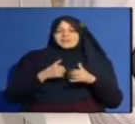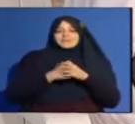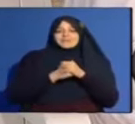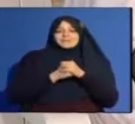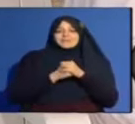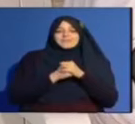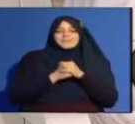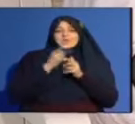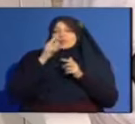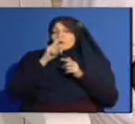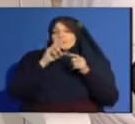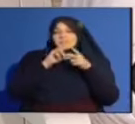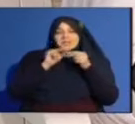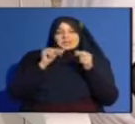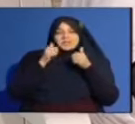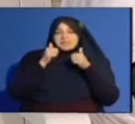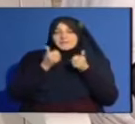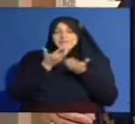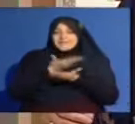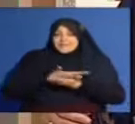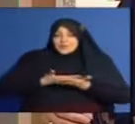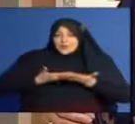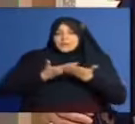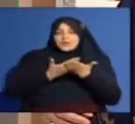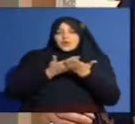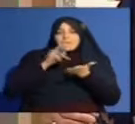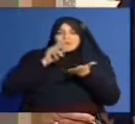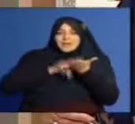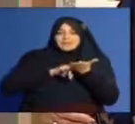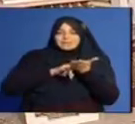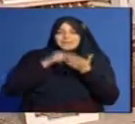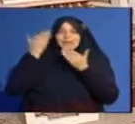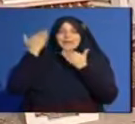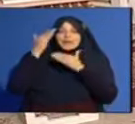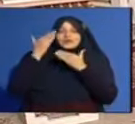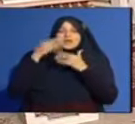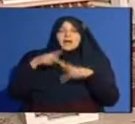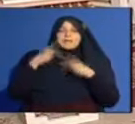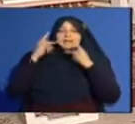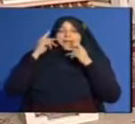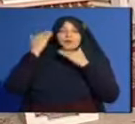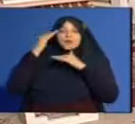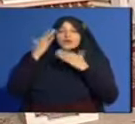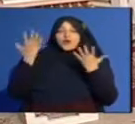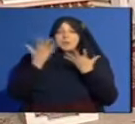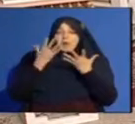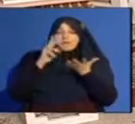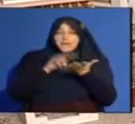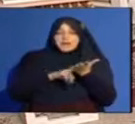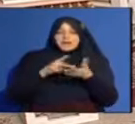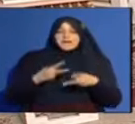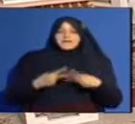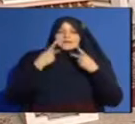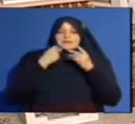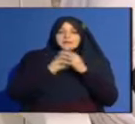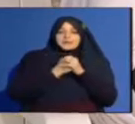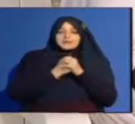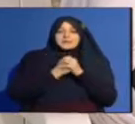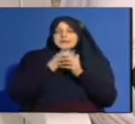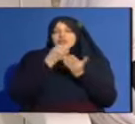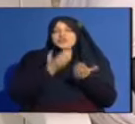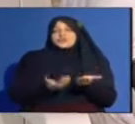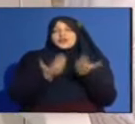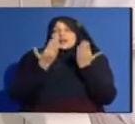التي يعيشها المغترب في بلاد المهجر. واش نقول لك يا اخي ابو نور الدين، ربي يكون